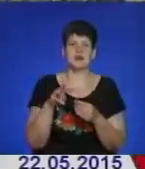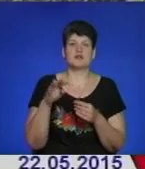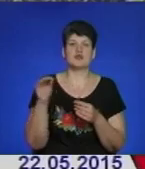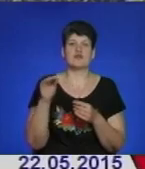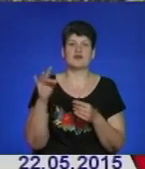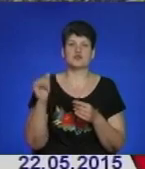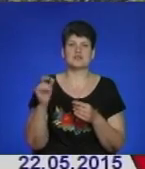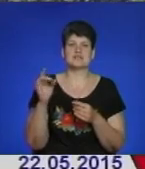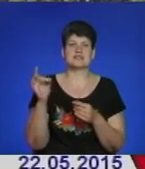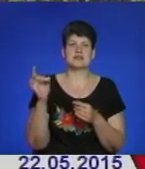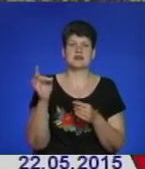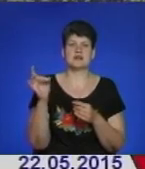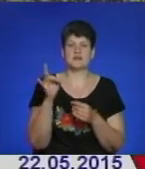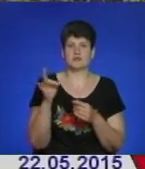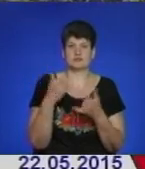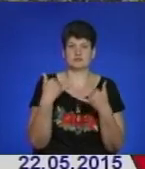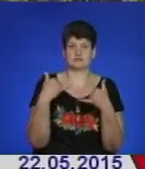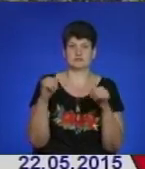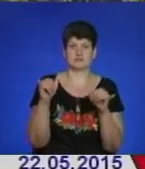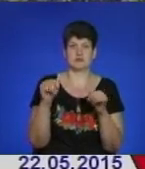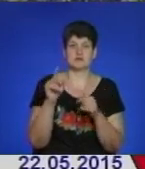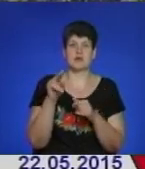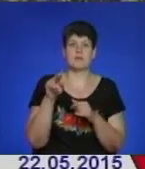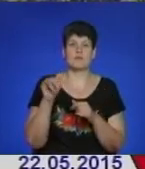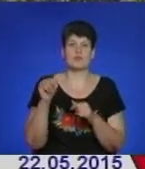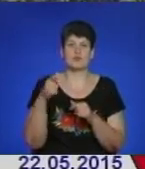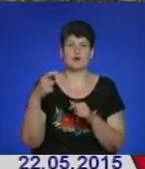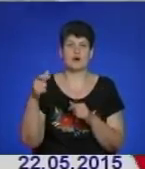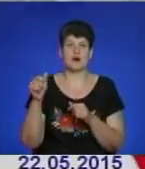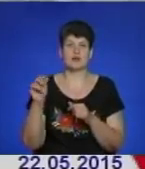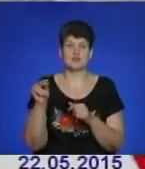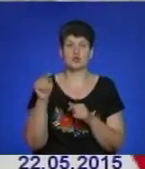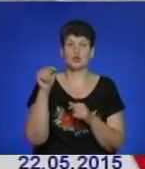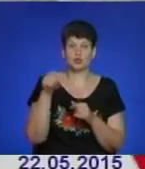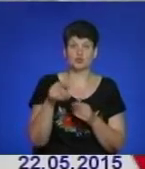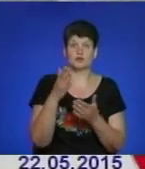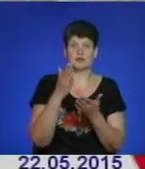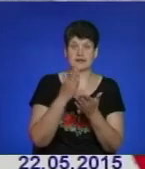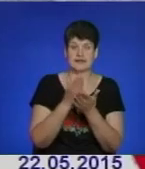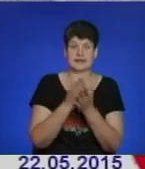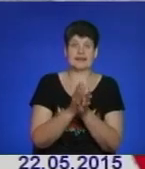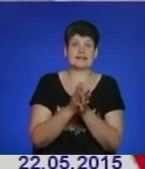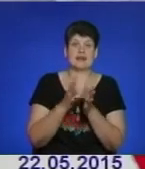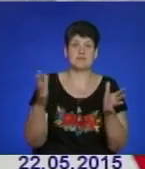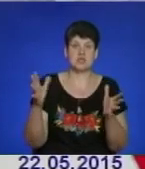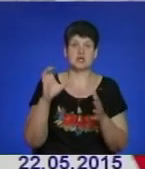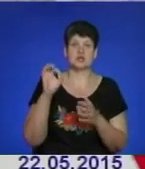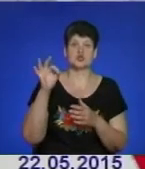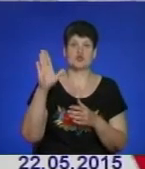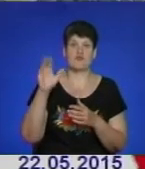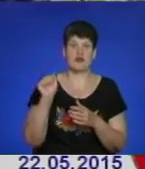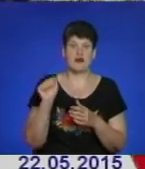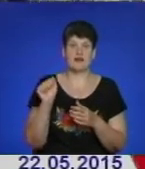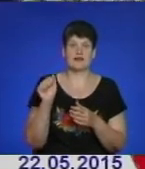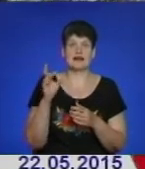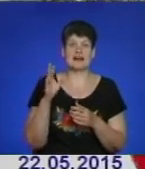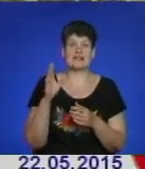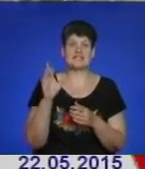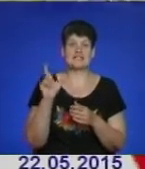зацікавила пелетка пугача. До речі, це якраз свідчення того, що таки тут гніздиться найбільша сова Європи. Це